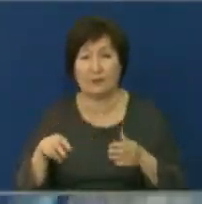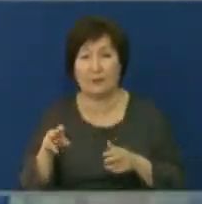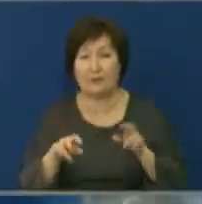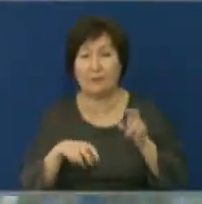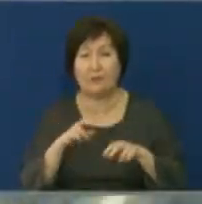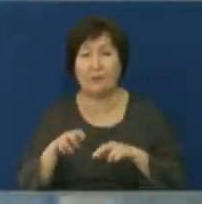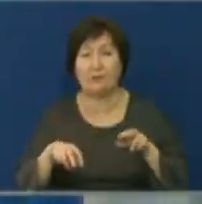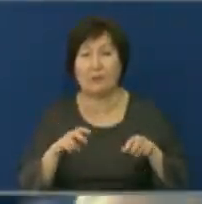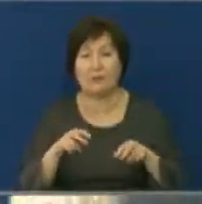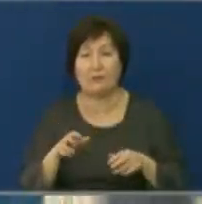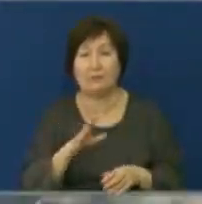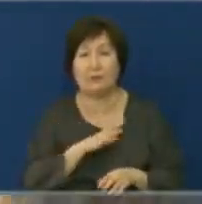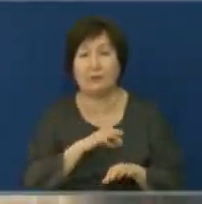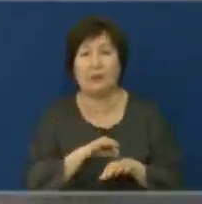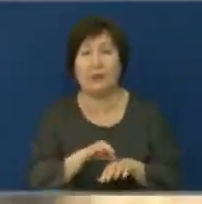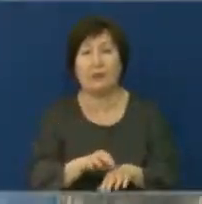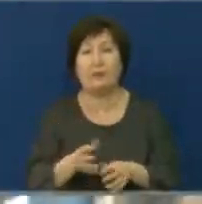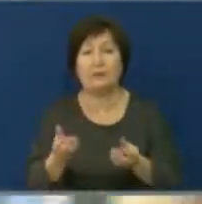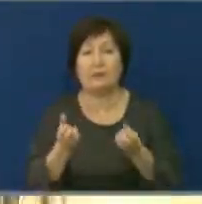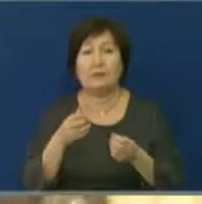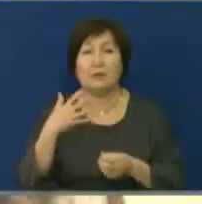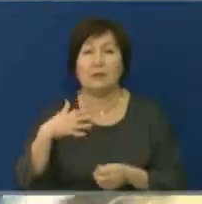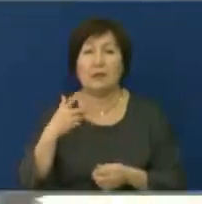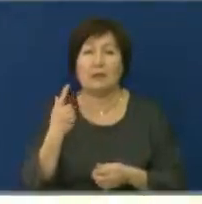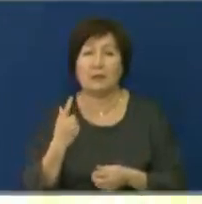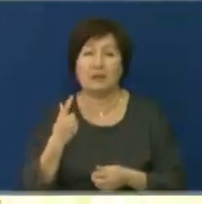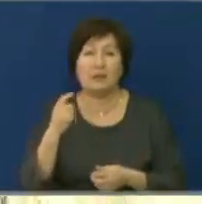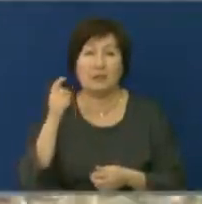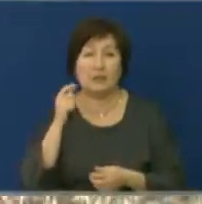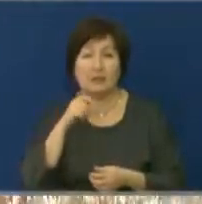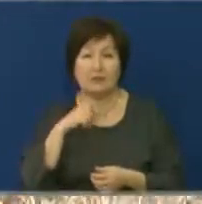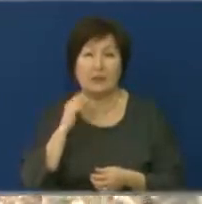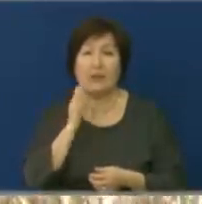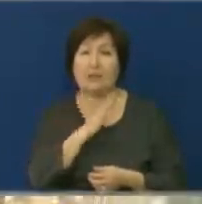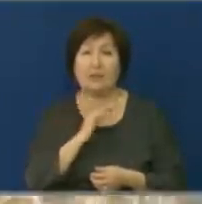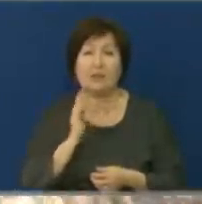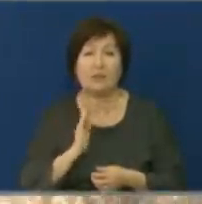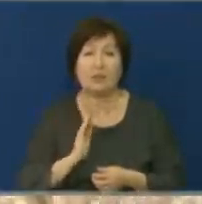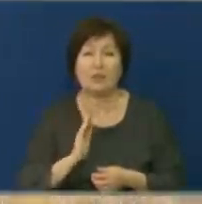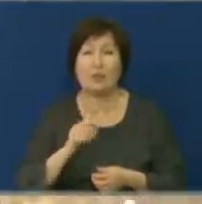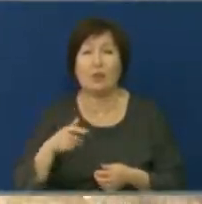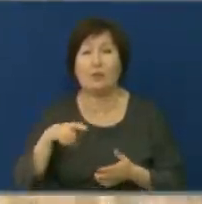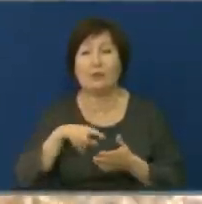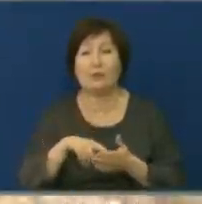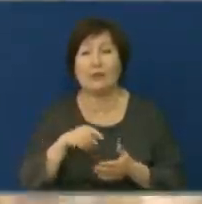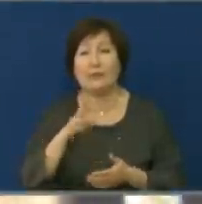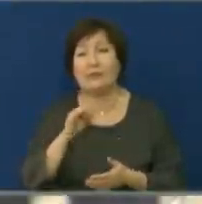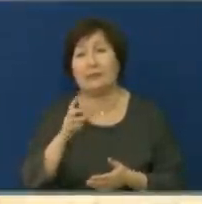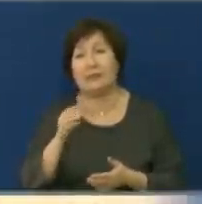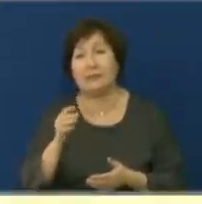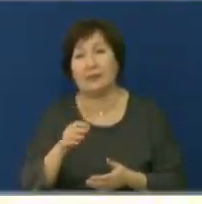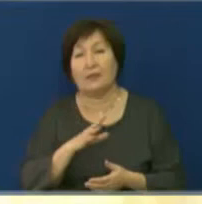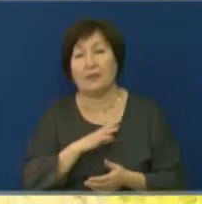задержана 51-летняя жительница города Риддер, которая после предъявления и собранных доказательств сразу же призналась в совершении